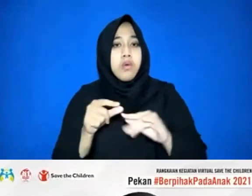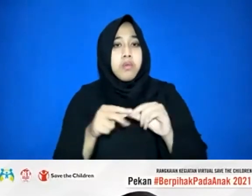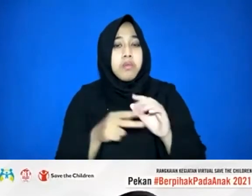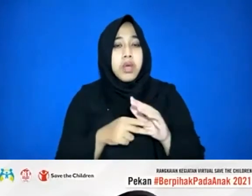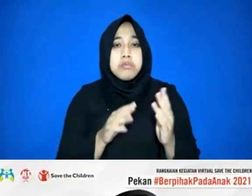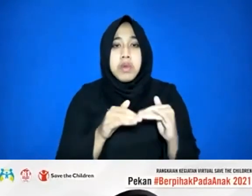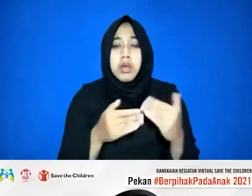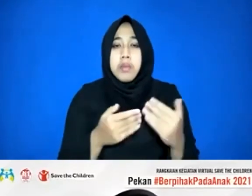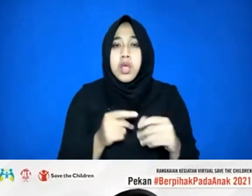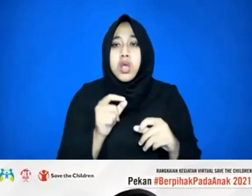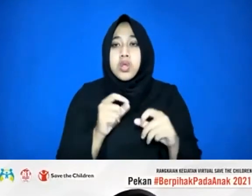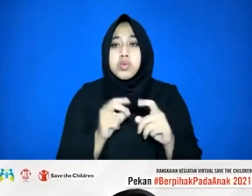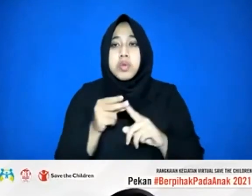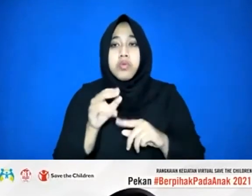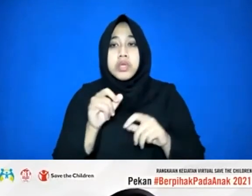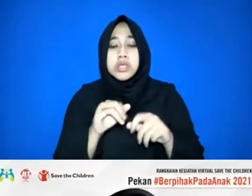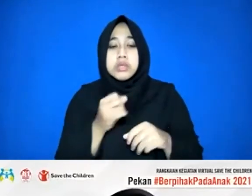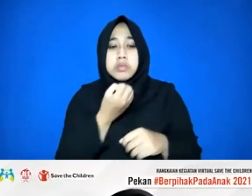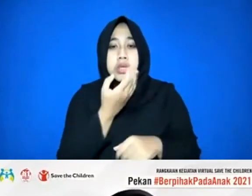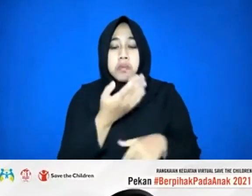adalah menyampaikan bahwa